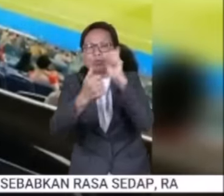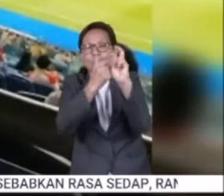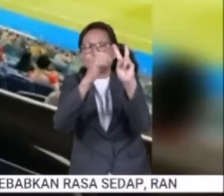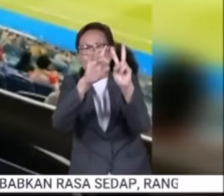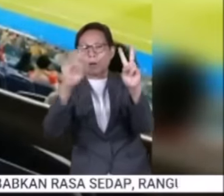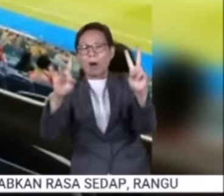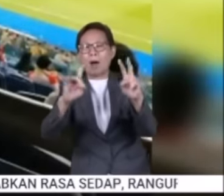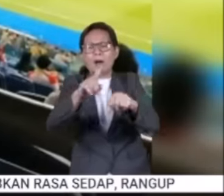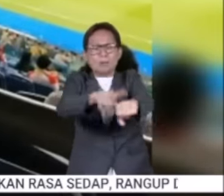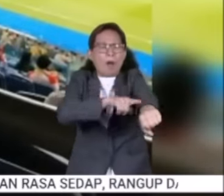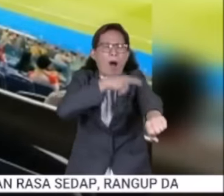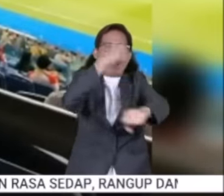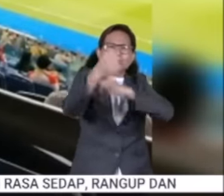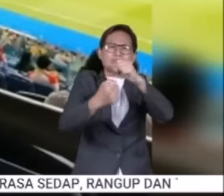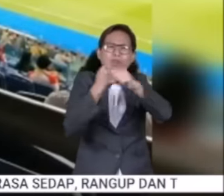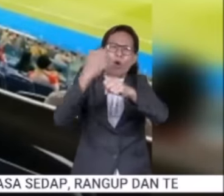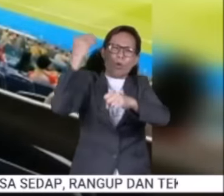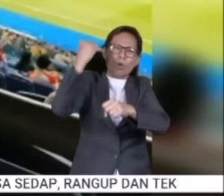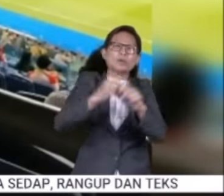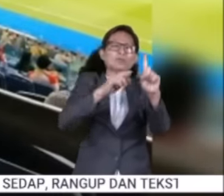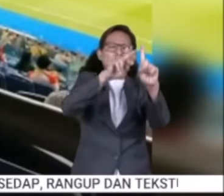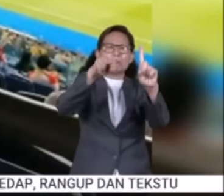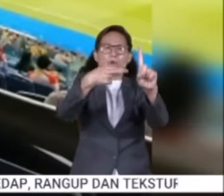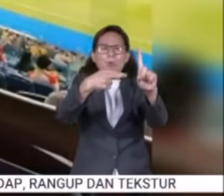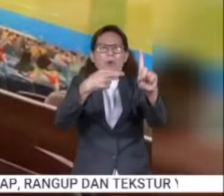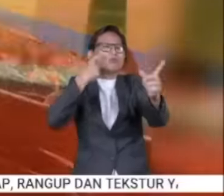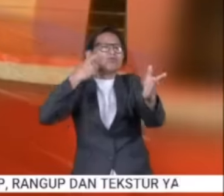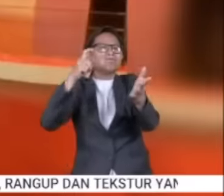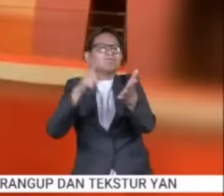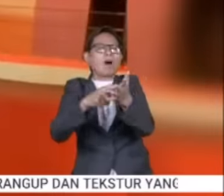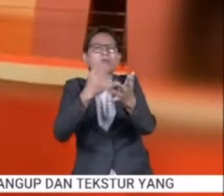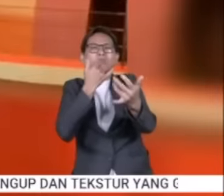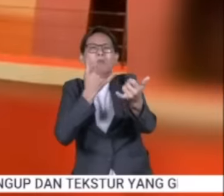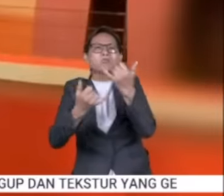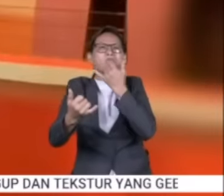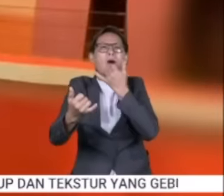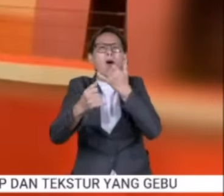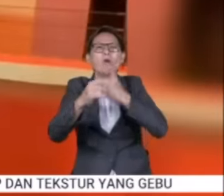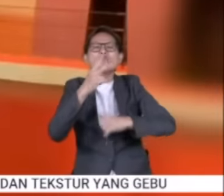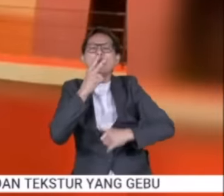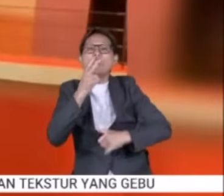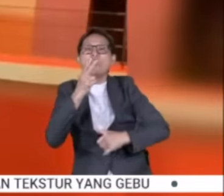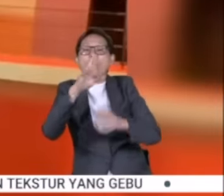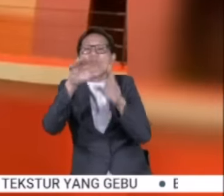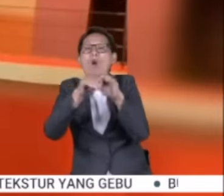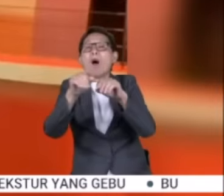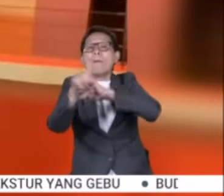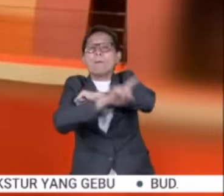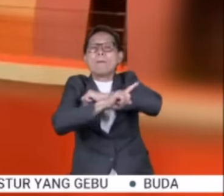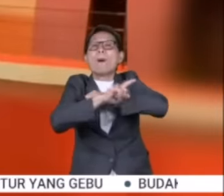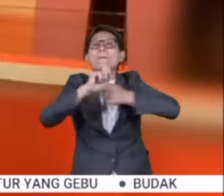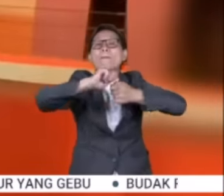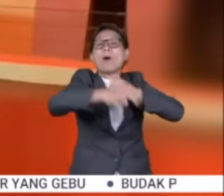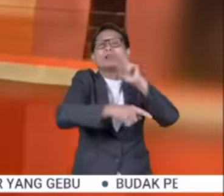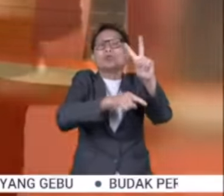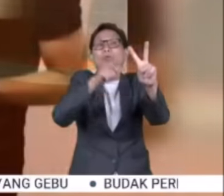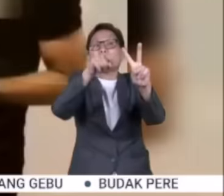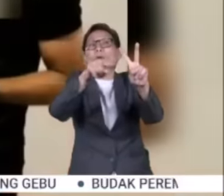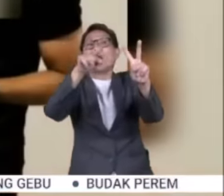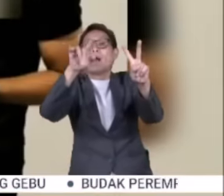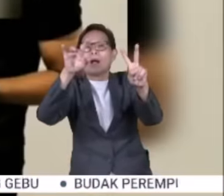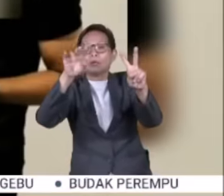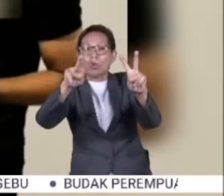lalu, 9,135 notis kesalahan berkaitan merokok dikeluarkan membabitkan jumlah kompaun